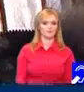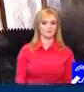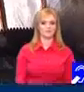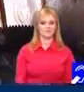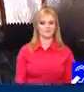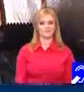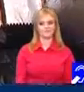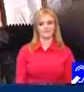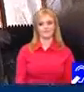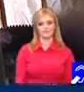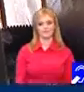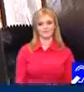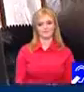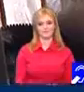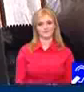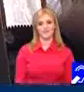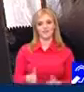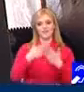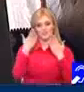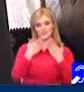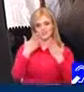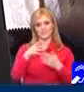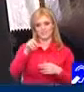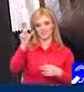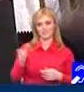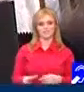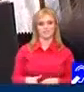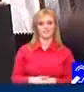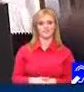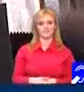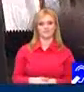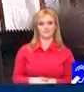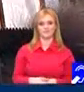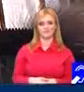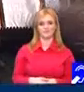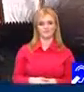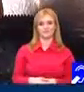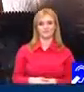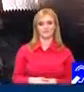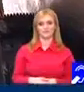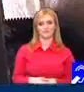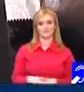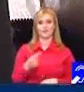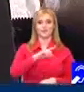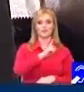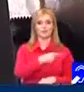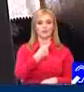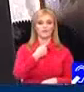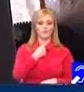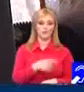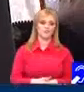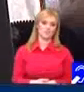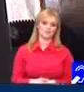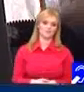Sermana Turturică, zboară, zboară până pică. E adevărat, Gheorghe, Maria Dragan și-a scurtat